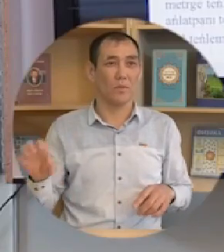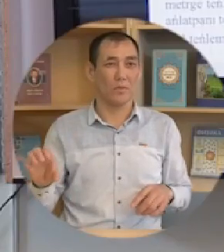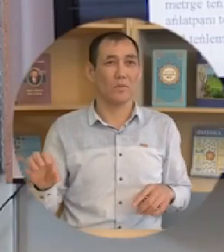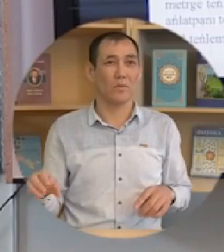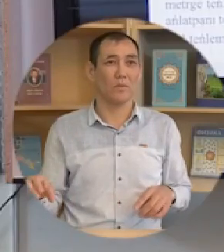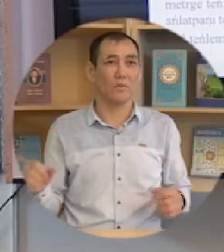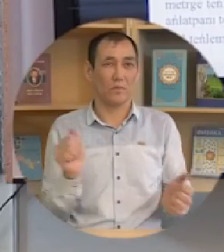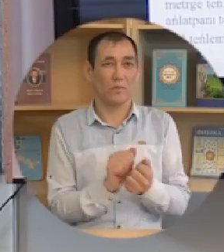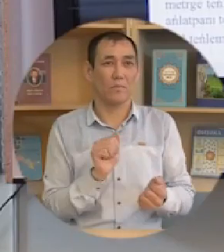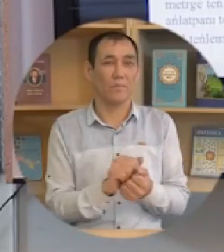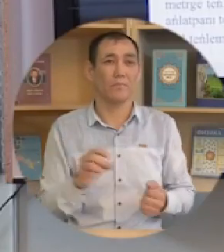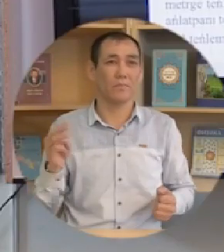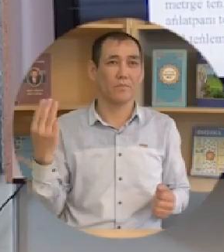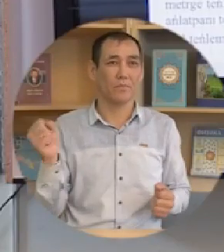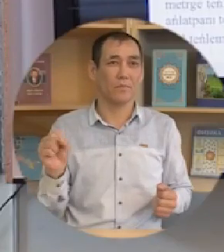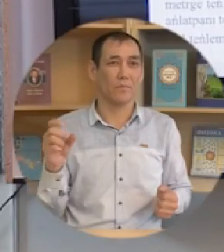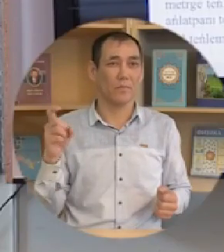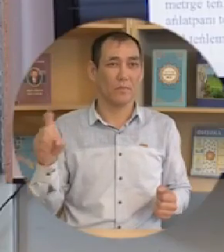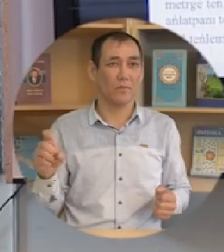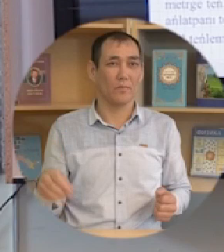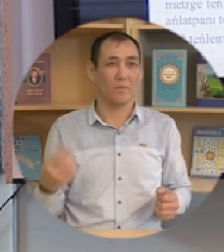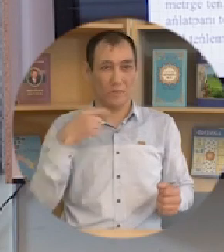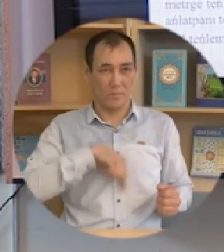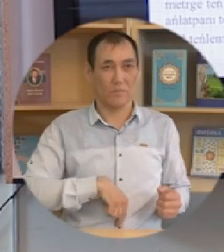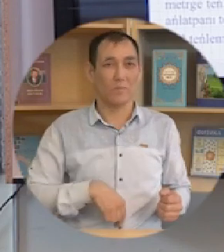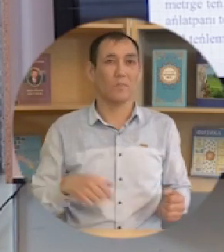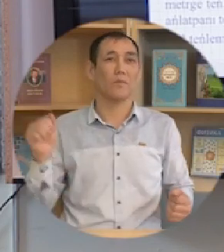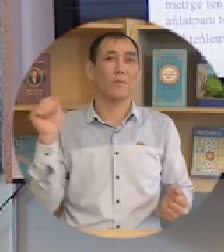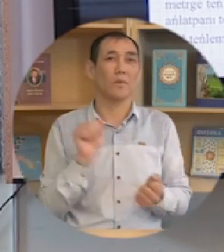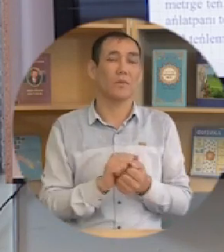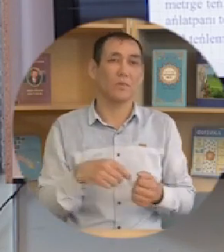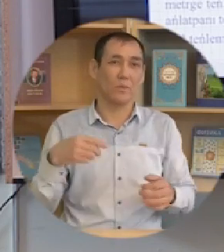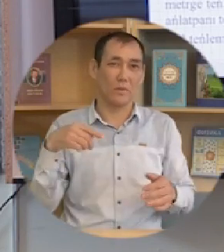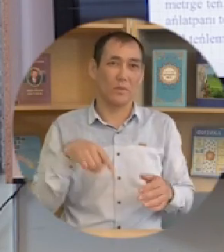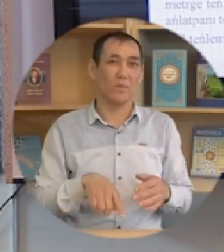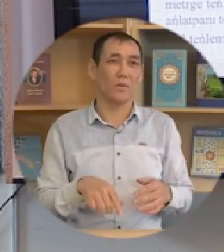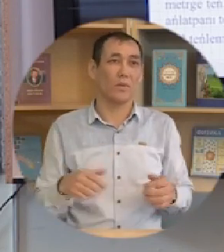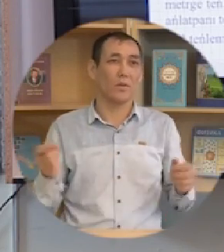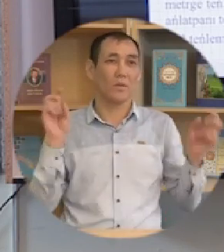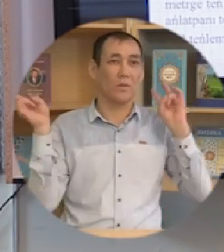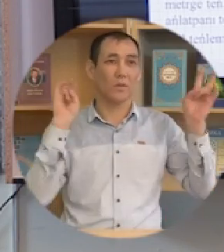секунд тастың шахта түбіне барып тигендегі сесті